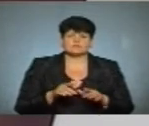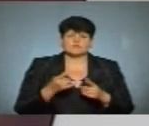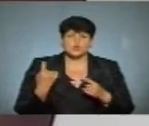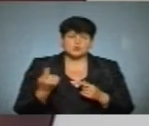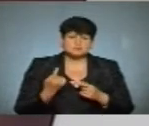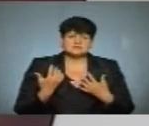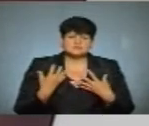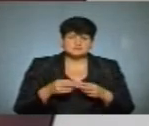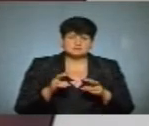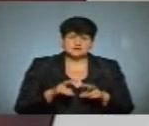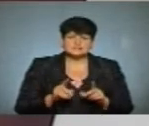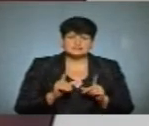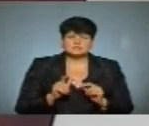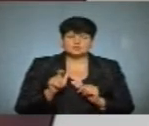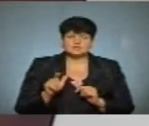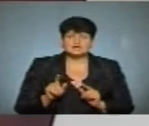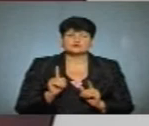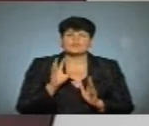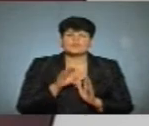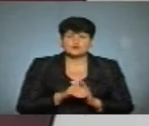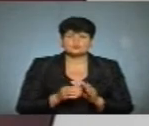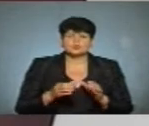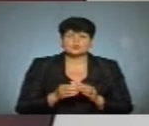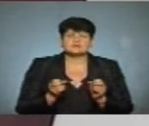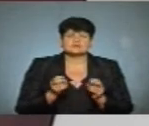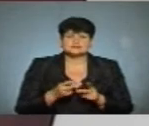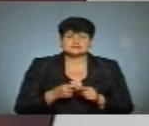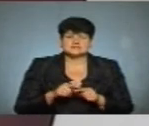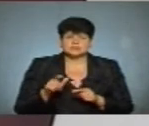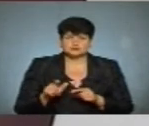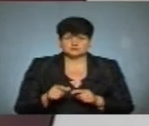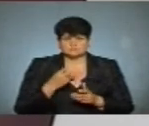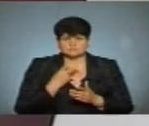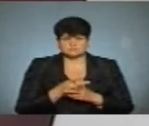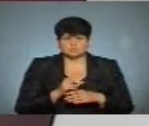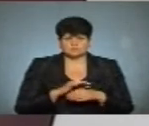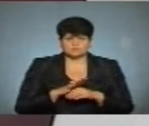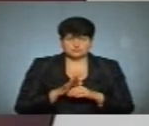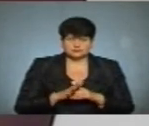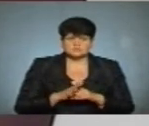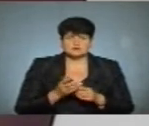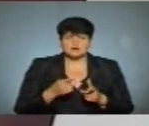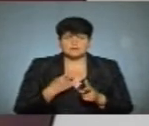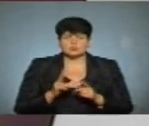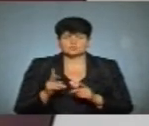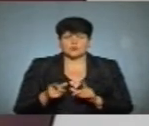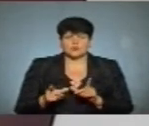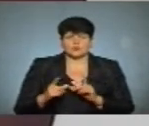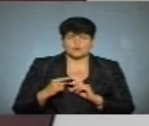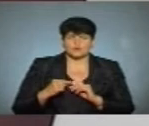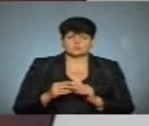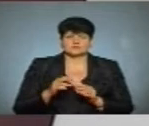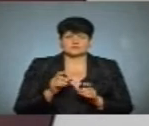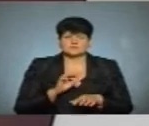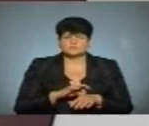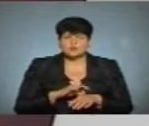наразі обстежують лише осіб, які входять до групи ризику. Це люди з ознаками COVID-19, які контактували з хворими, медики